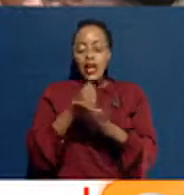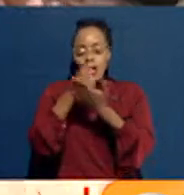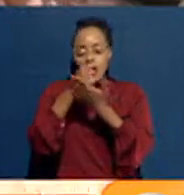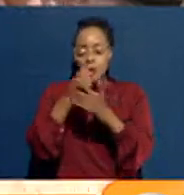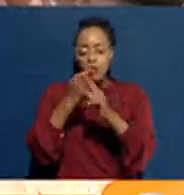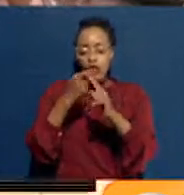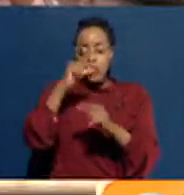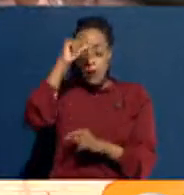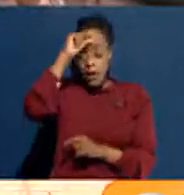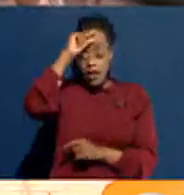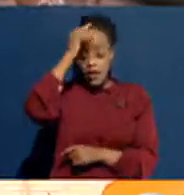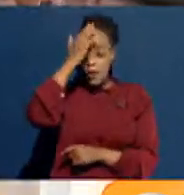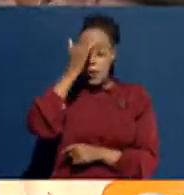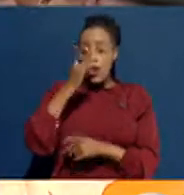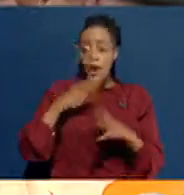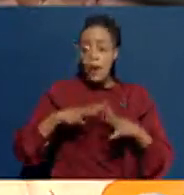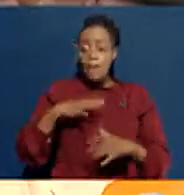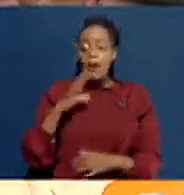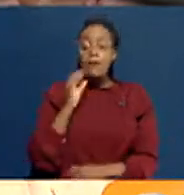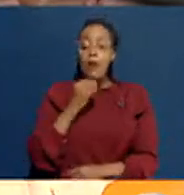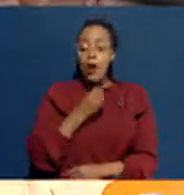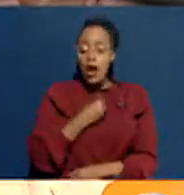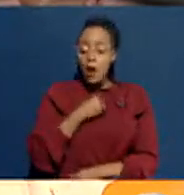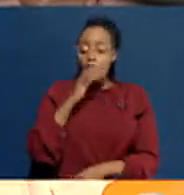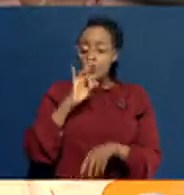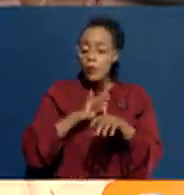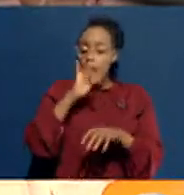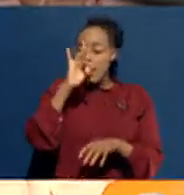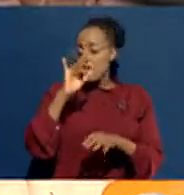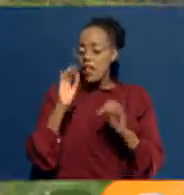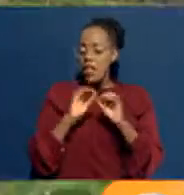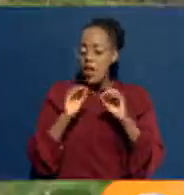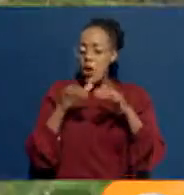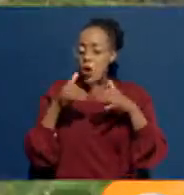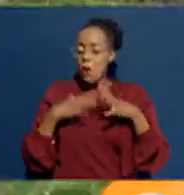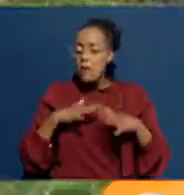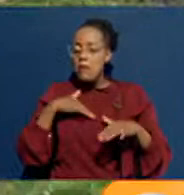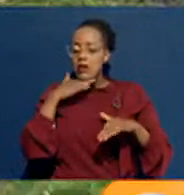serikali ili watu wetu wasiadhirike au tusipoteze maisha.